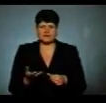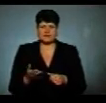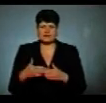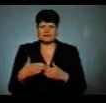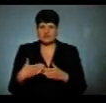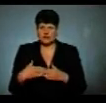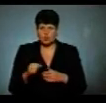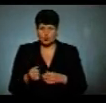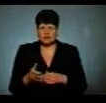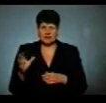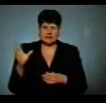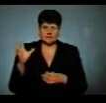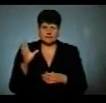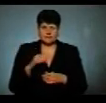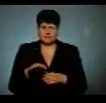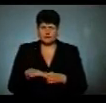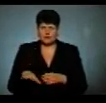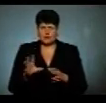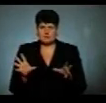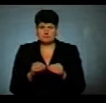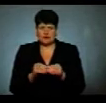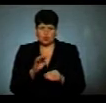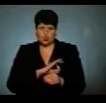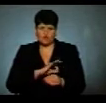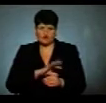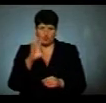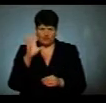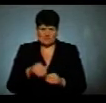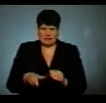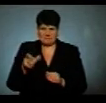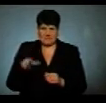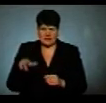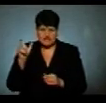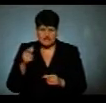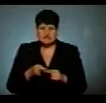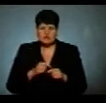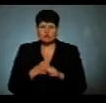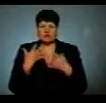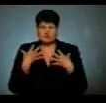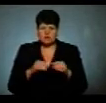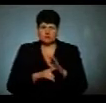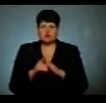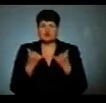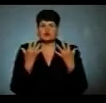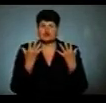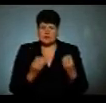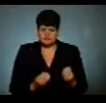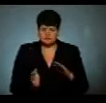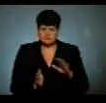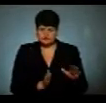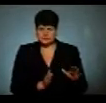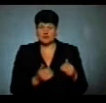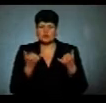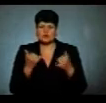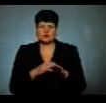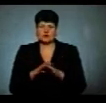ручок на всіх площах спільного користування, тобто у всіх під'їздах. Ця робота вже розпочалася сьогоднішнього дня.